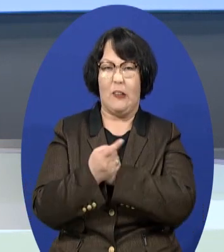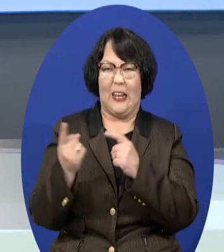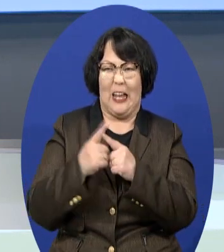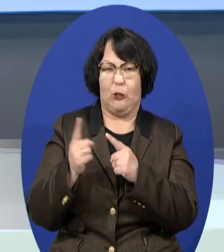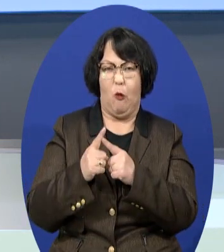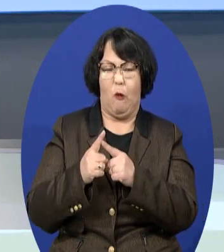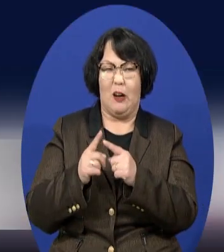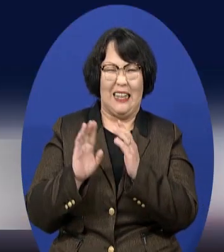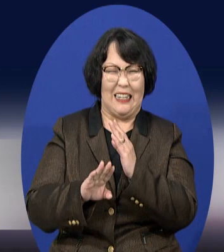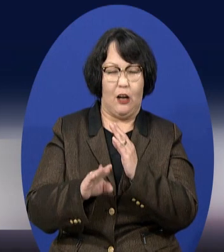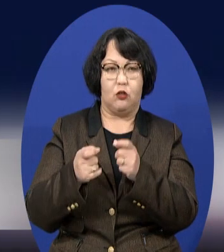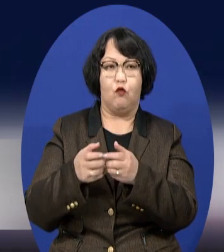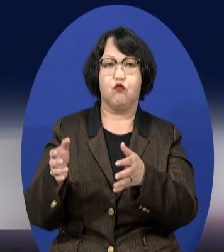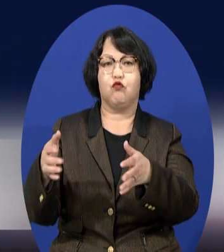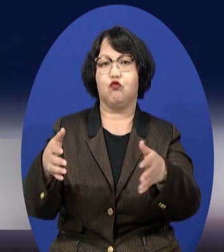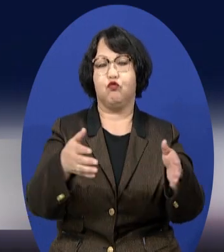гаргалаа.